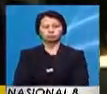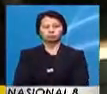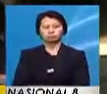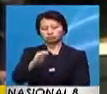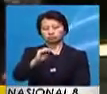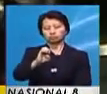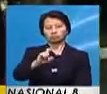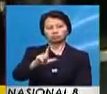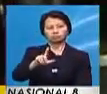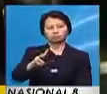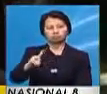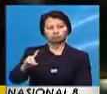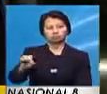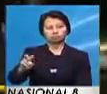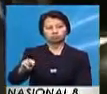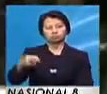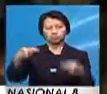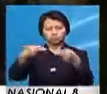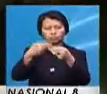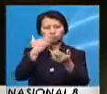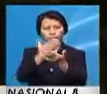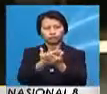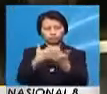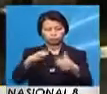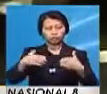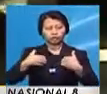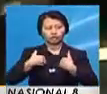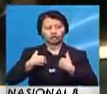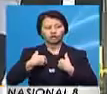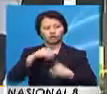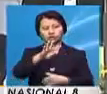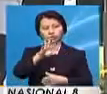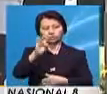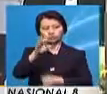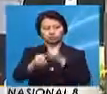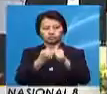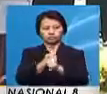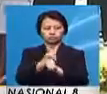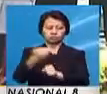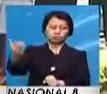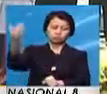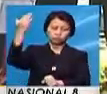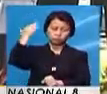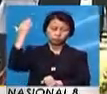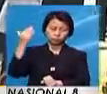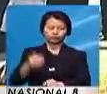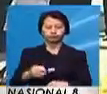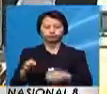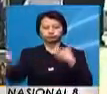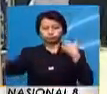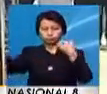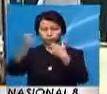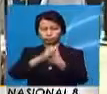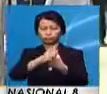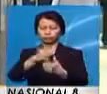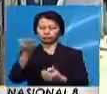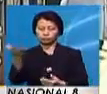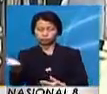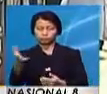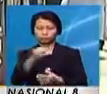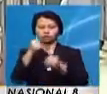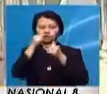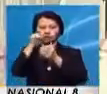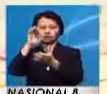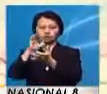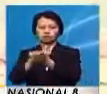Maldives dan Malaysia menikmati hubungan baik yang telah terjalin sejak 48 tahun lepas. Terdahulu, ketibaan Abdullah Yamin dan